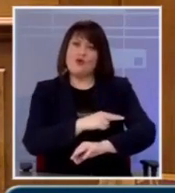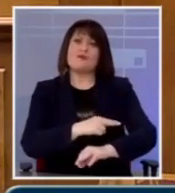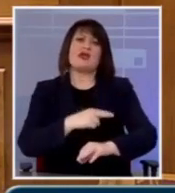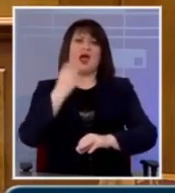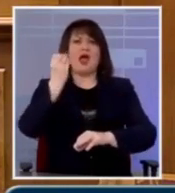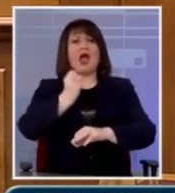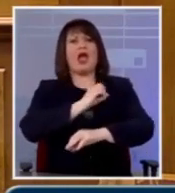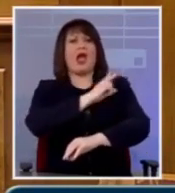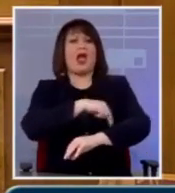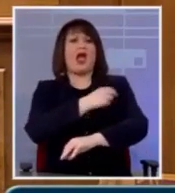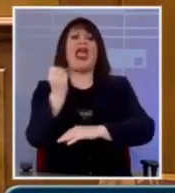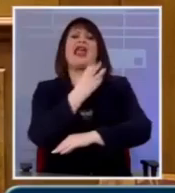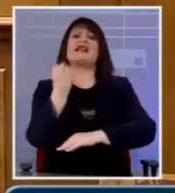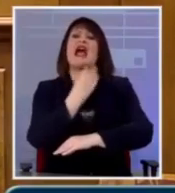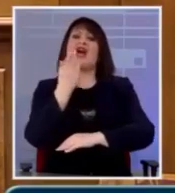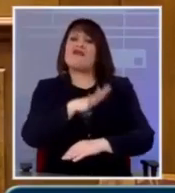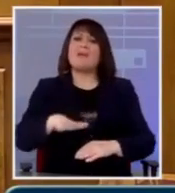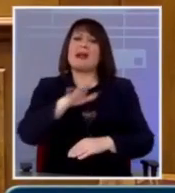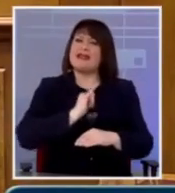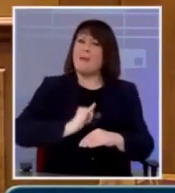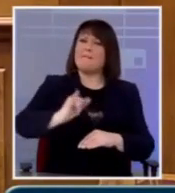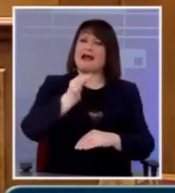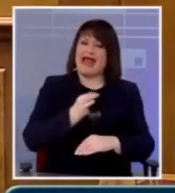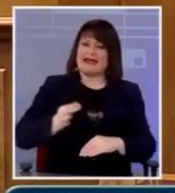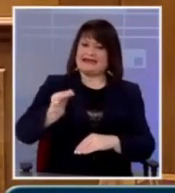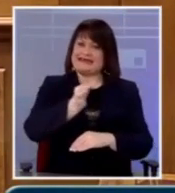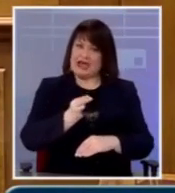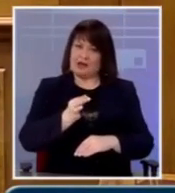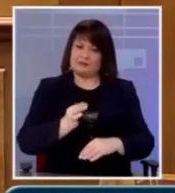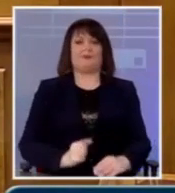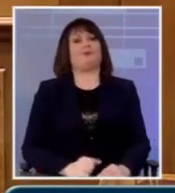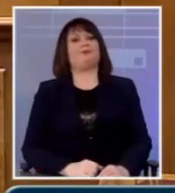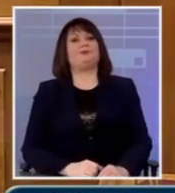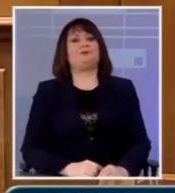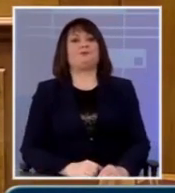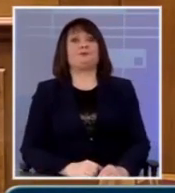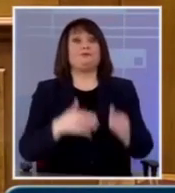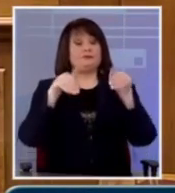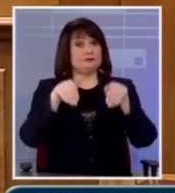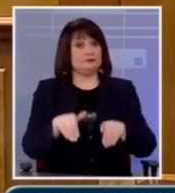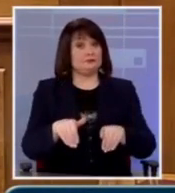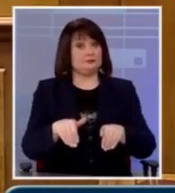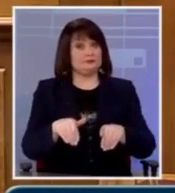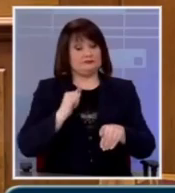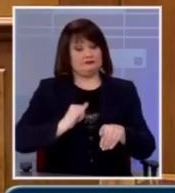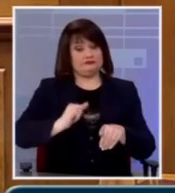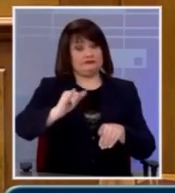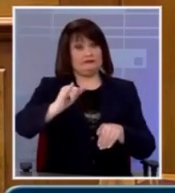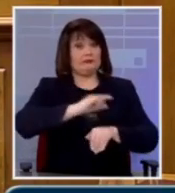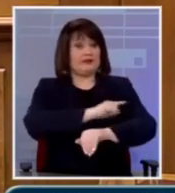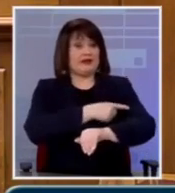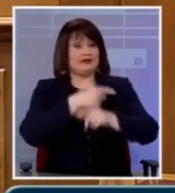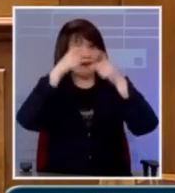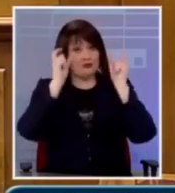ΕΚΑΒ, ειδικά της επαρχίας και των άγωνων νησιωτικών περιοχών. Με σεβασμό στη διαχρονική προσφορά των γιατρών